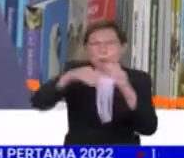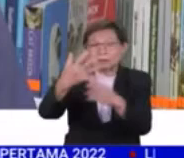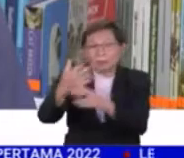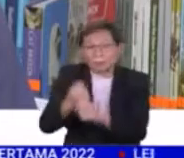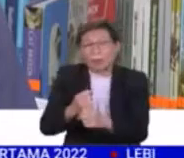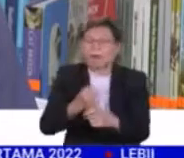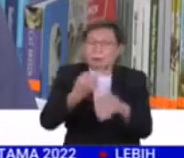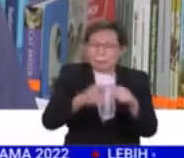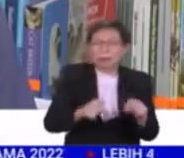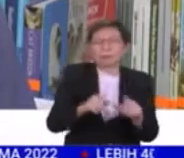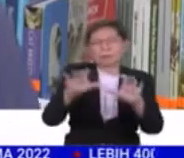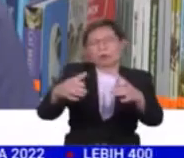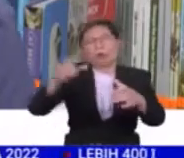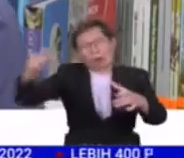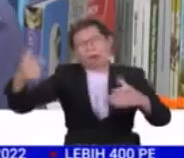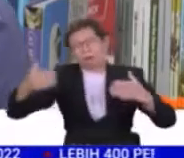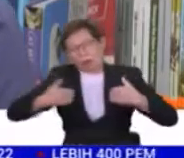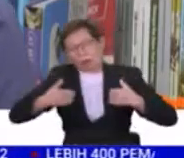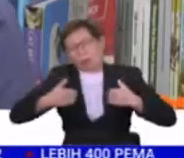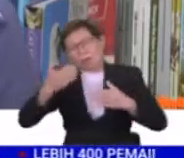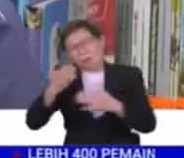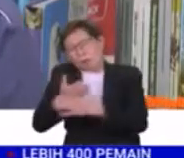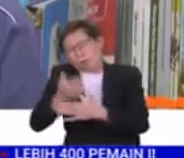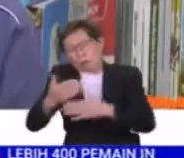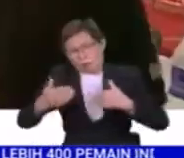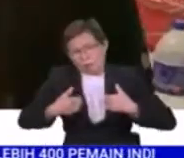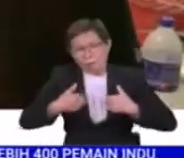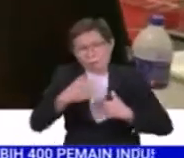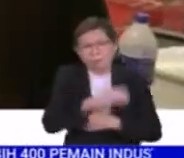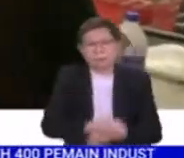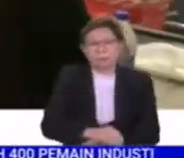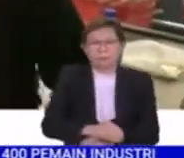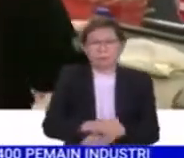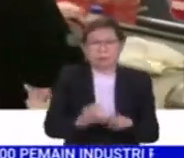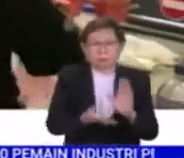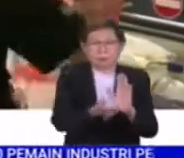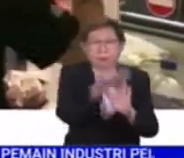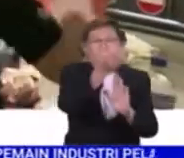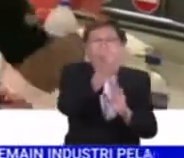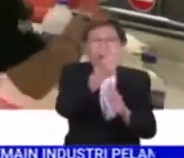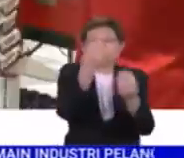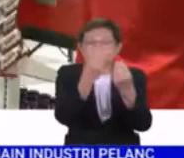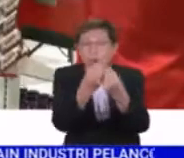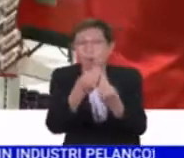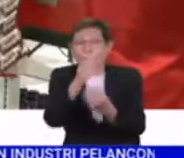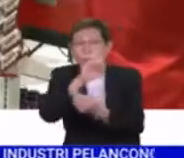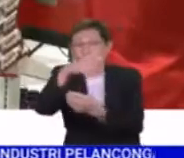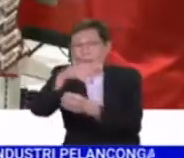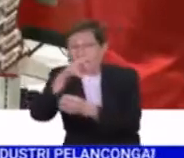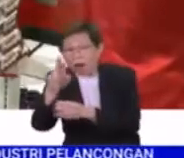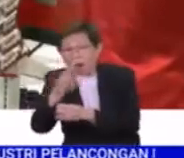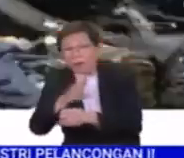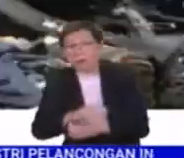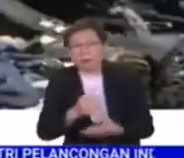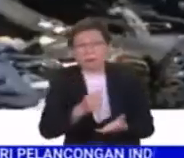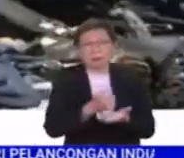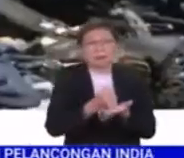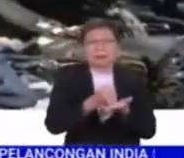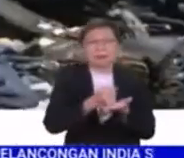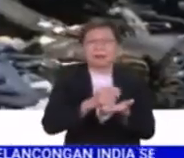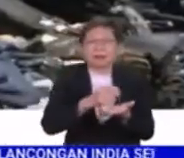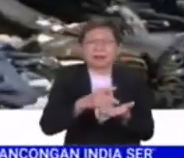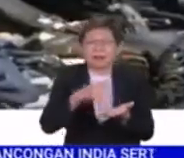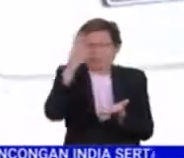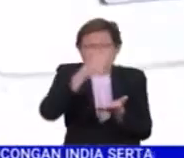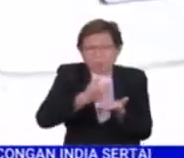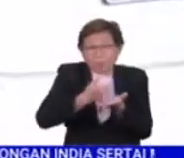tetap akan terjejas. Oleh itu, saya melihat selain daripada peningkatan kadar OPR dan subsidi bersasar ini, perlu ada